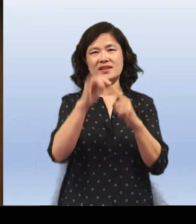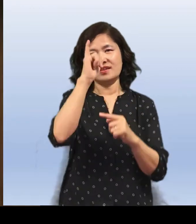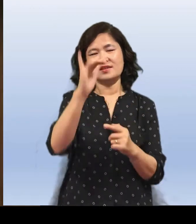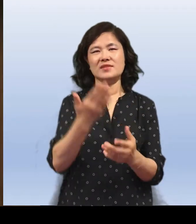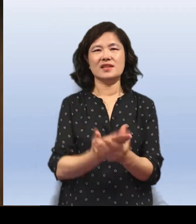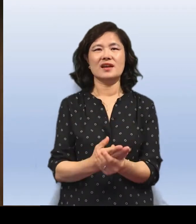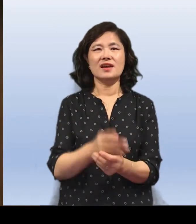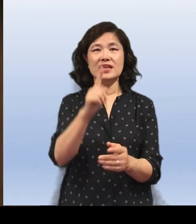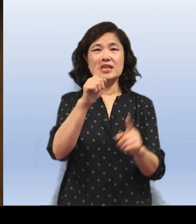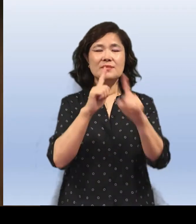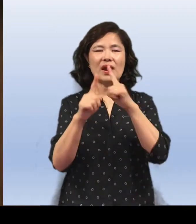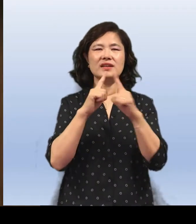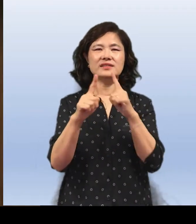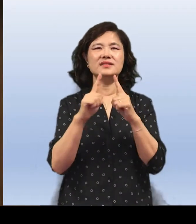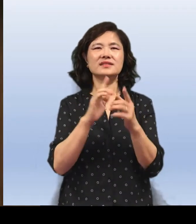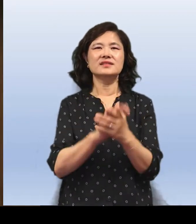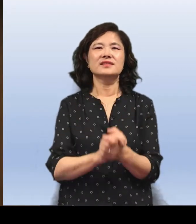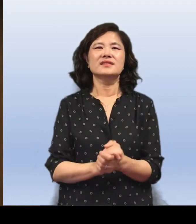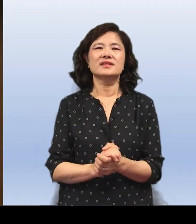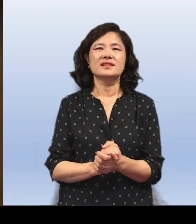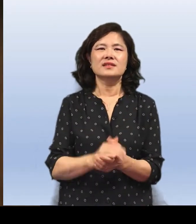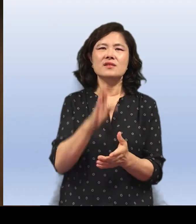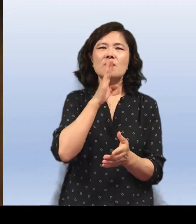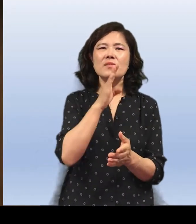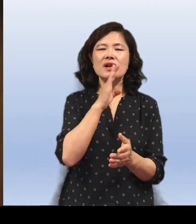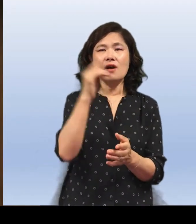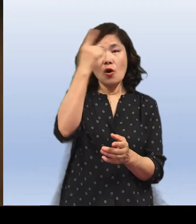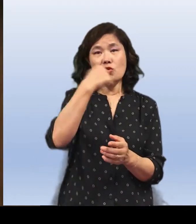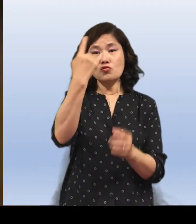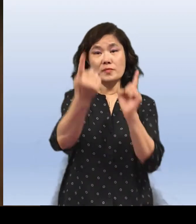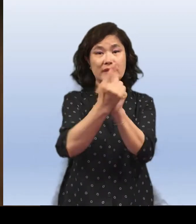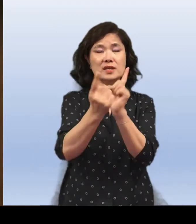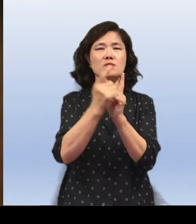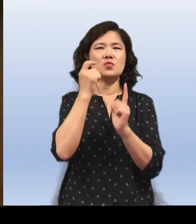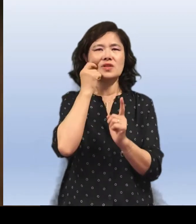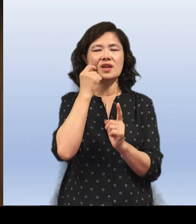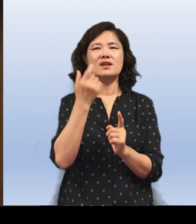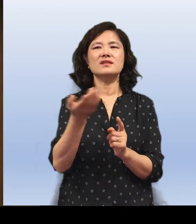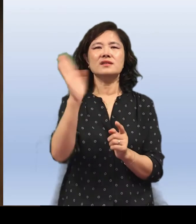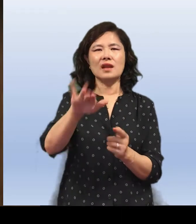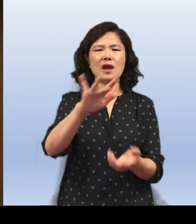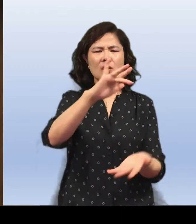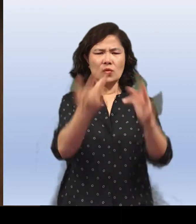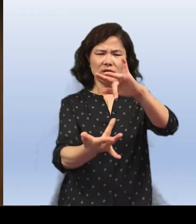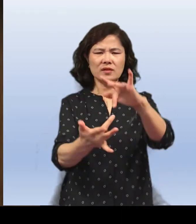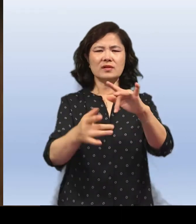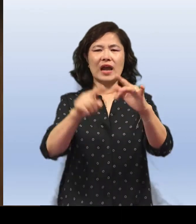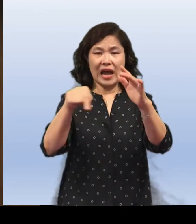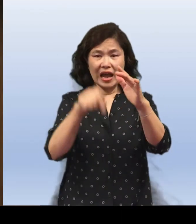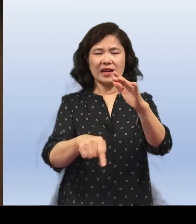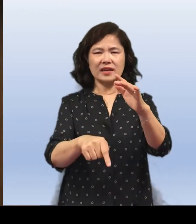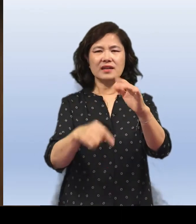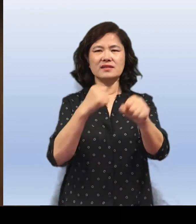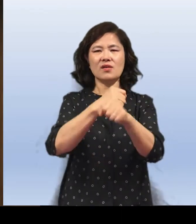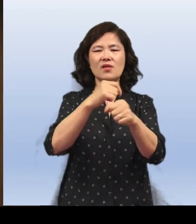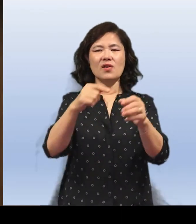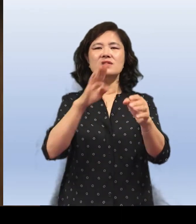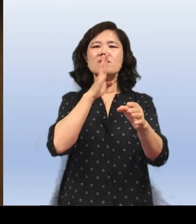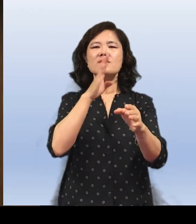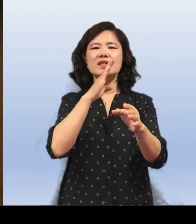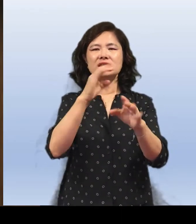말은 바로 이제 대면하지 못하지만 비대면하지만 온라인 상에서 사람들과